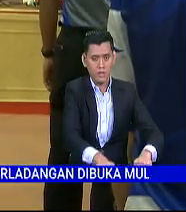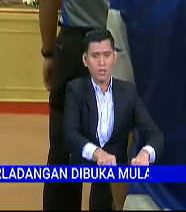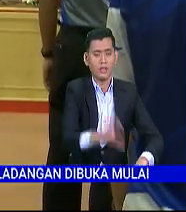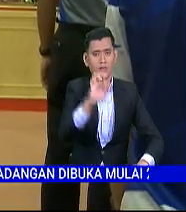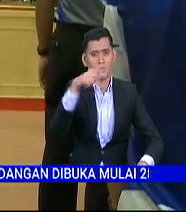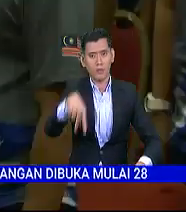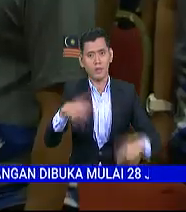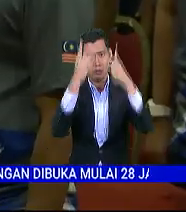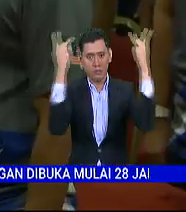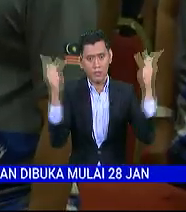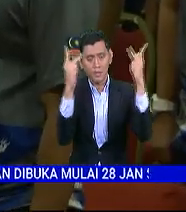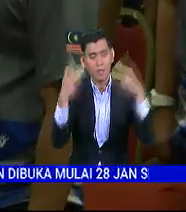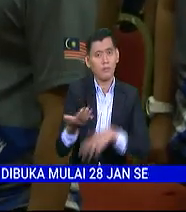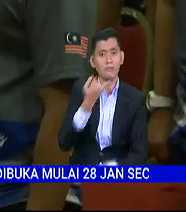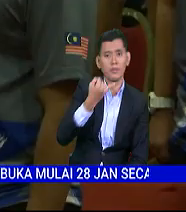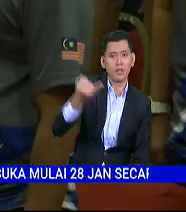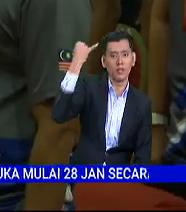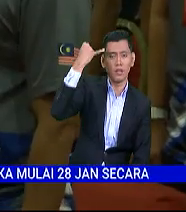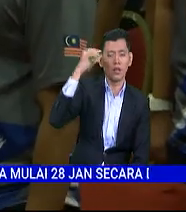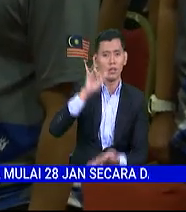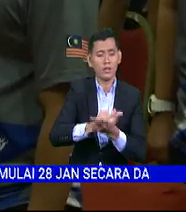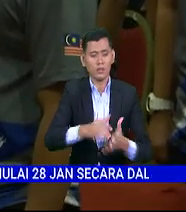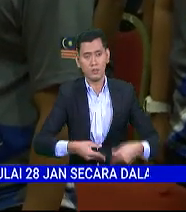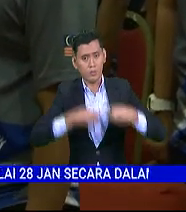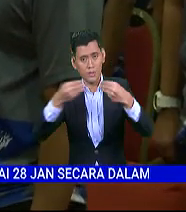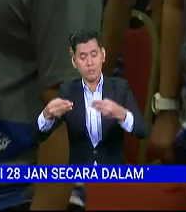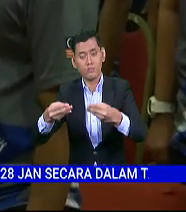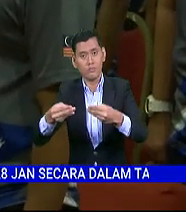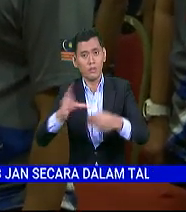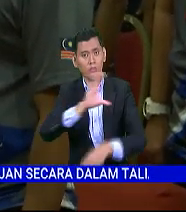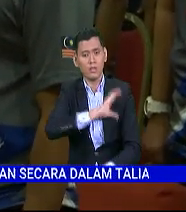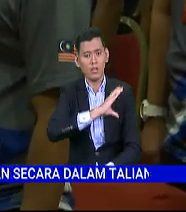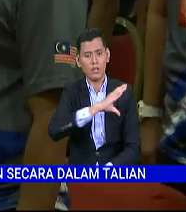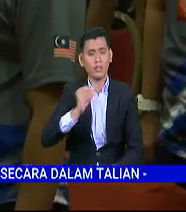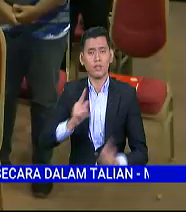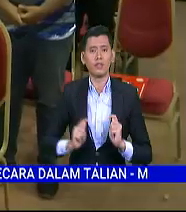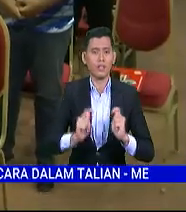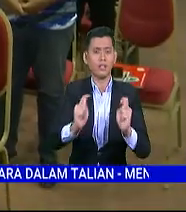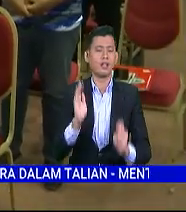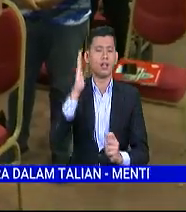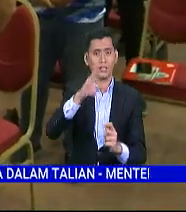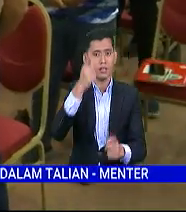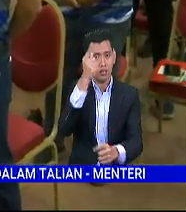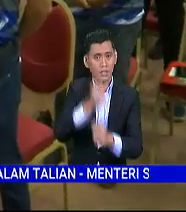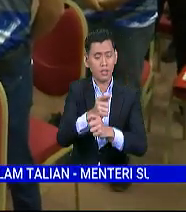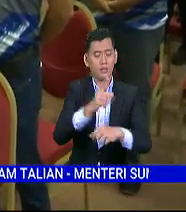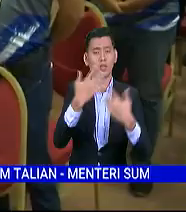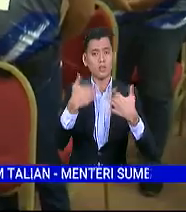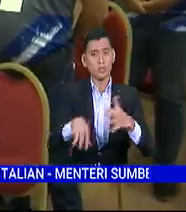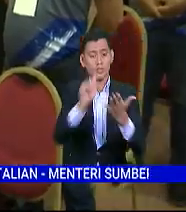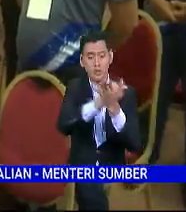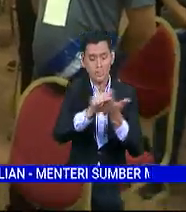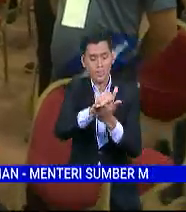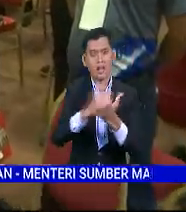lepas. Datuk Seri Sarani berkata, kes tersebut diserah kepada pihak berkuasa dan sebarang tindakan akan ditentukan setelah siasatan